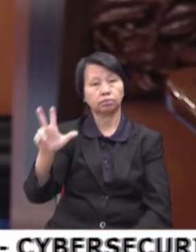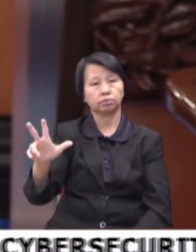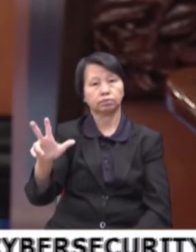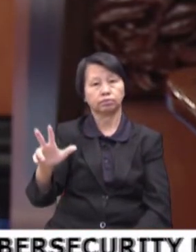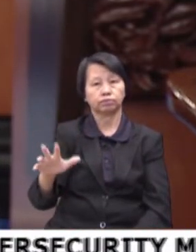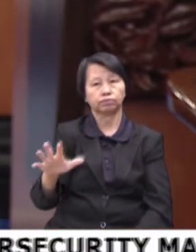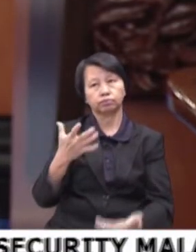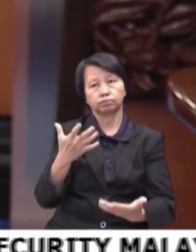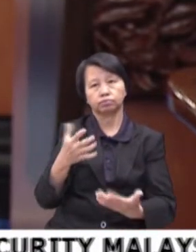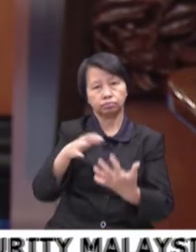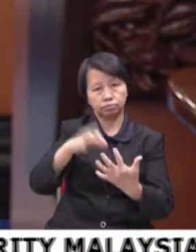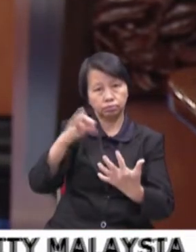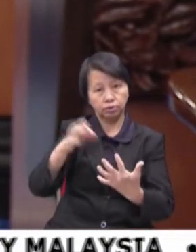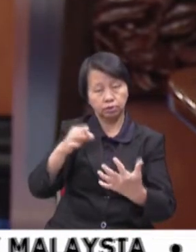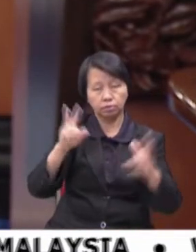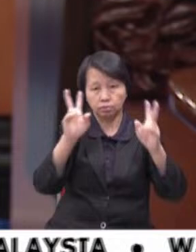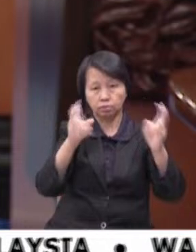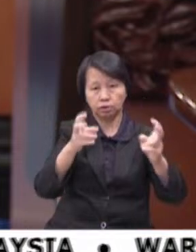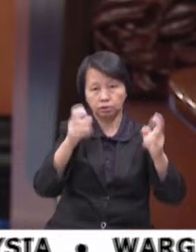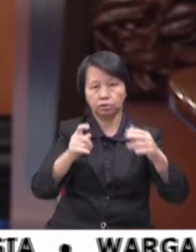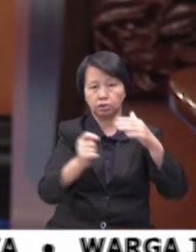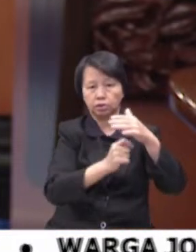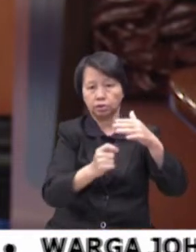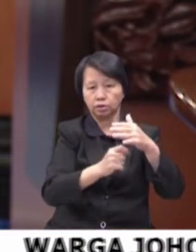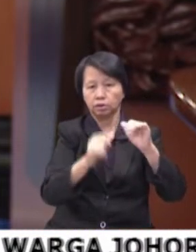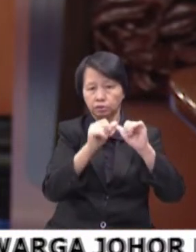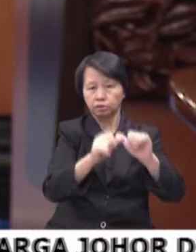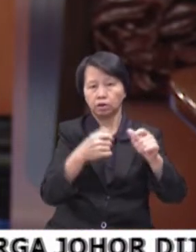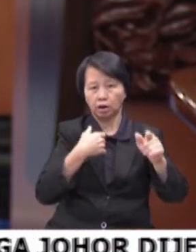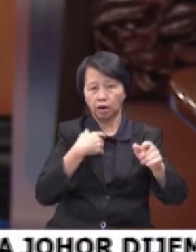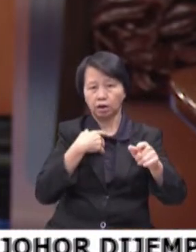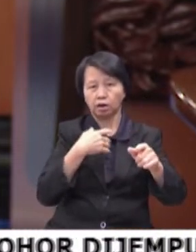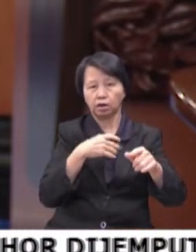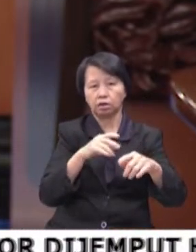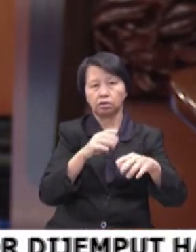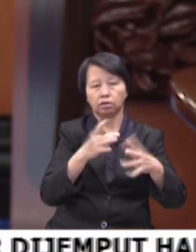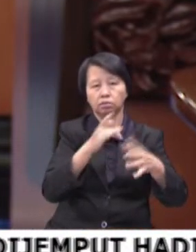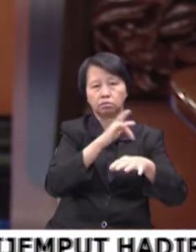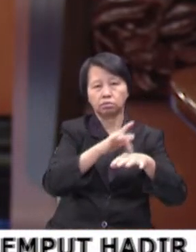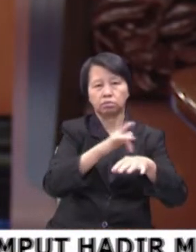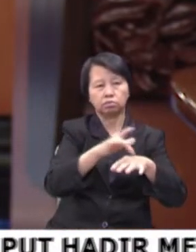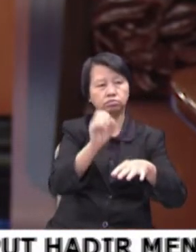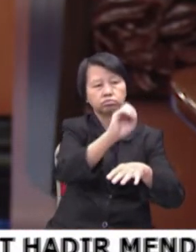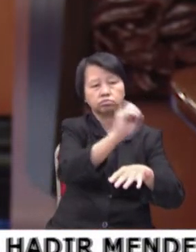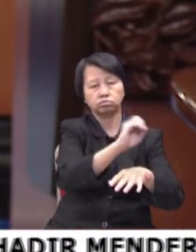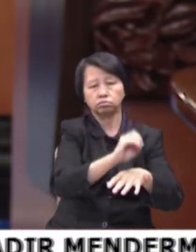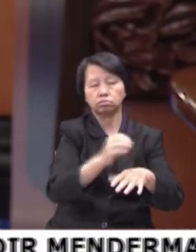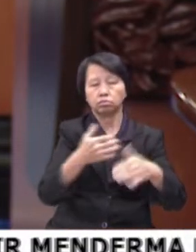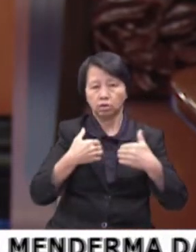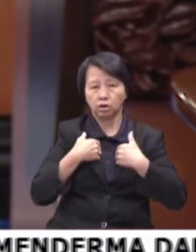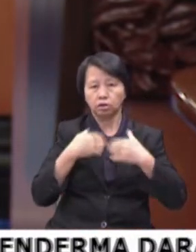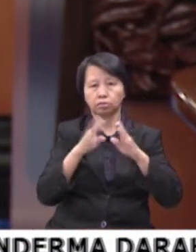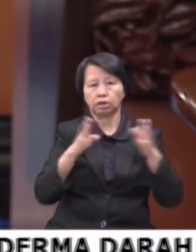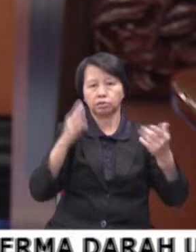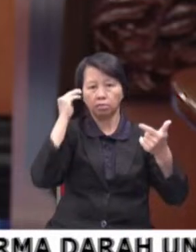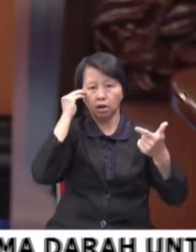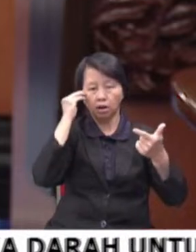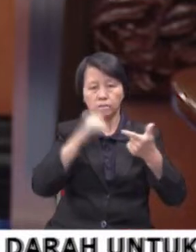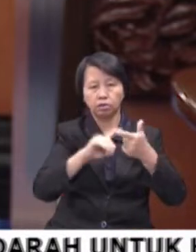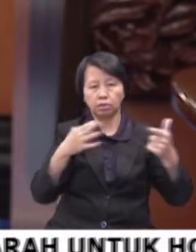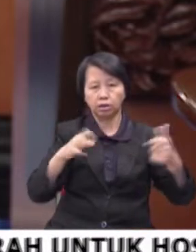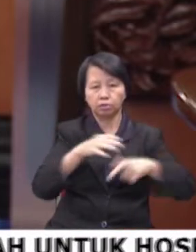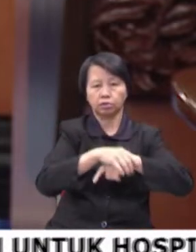antara option mata pelajaran teras yang masih terdapat kekurangan-kekurangan adalah bahasa Melayu